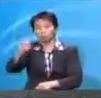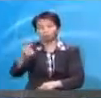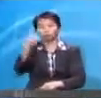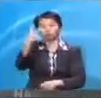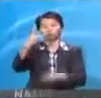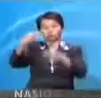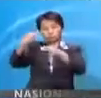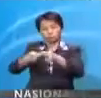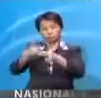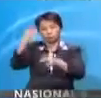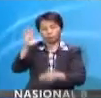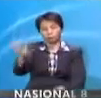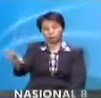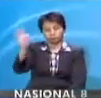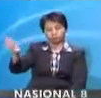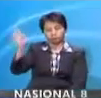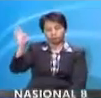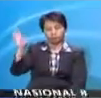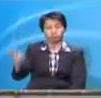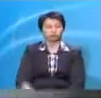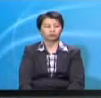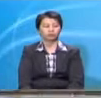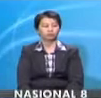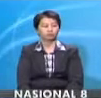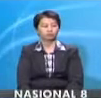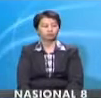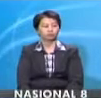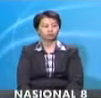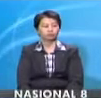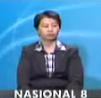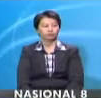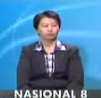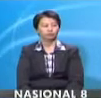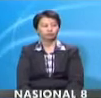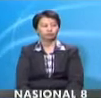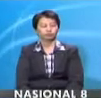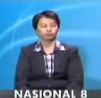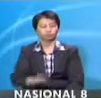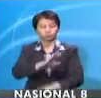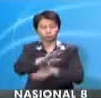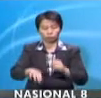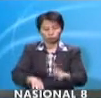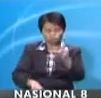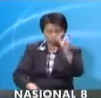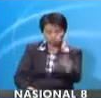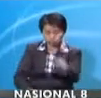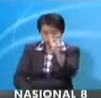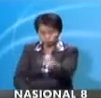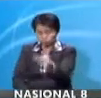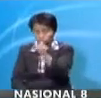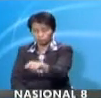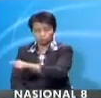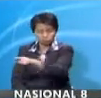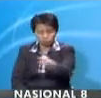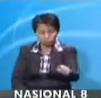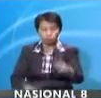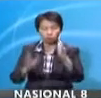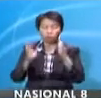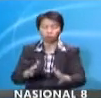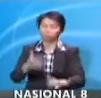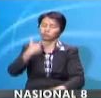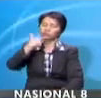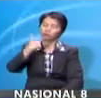nama akan dipilih. Dari segi perwatakan, semua kandidat ni adalah orang yang telah